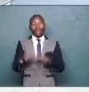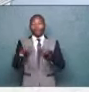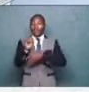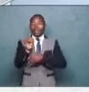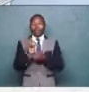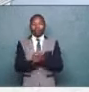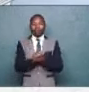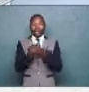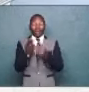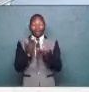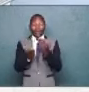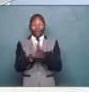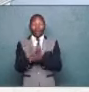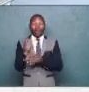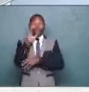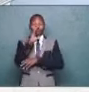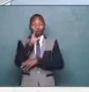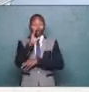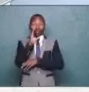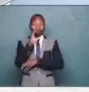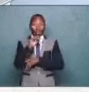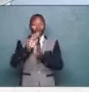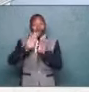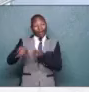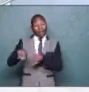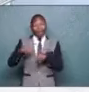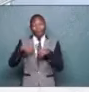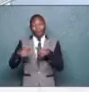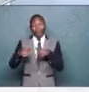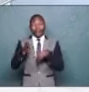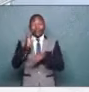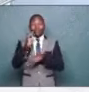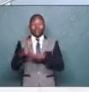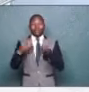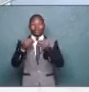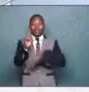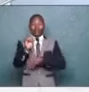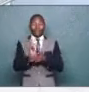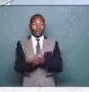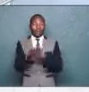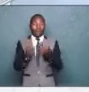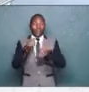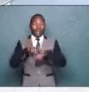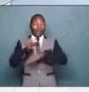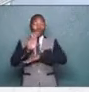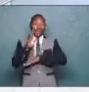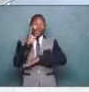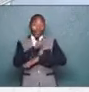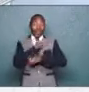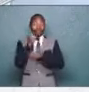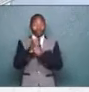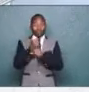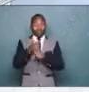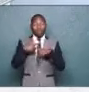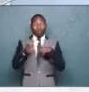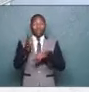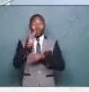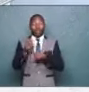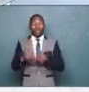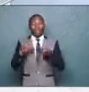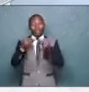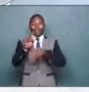kapena amene wataya chiphaso koma chobwenzeretsa sichinatuluke kapena nthawi yake inatha ndipo